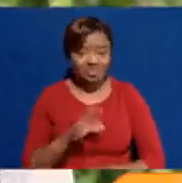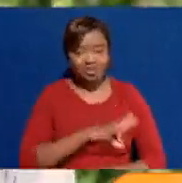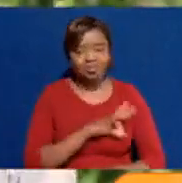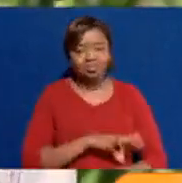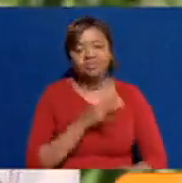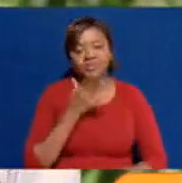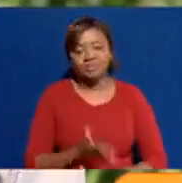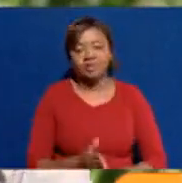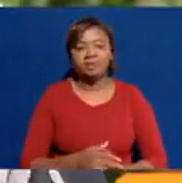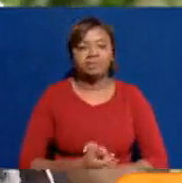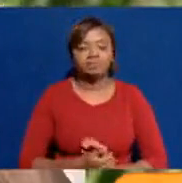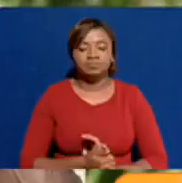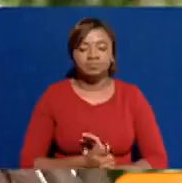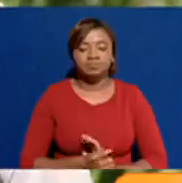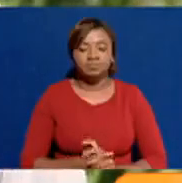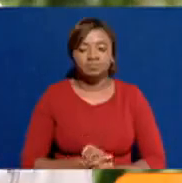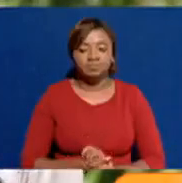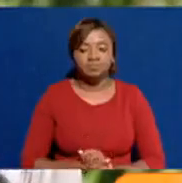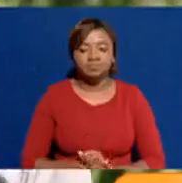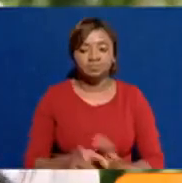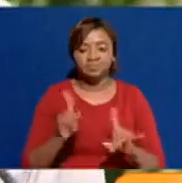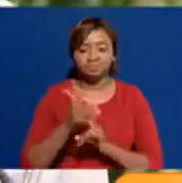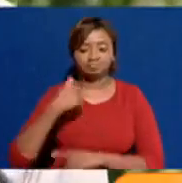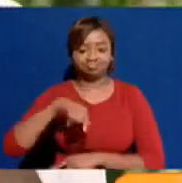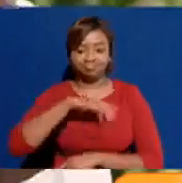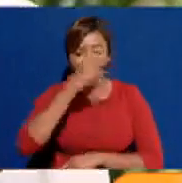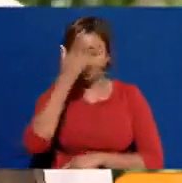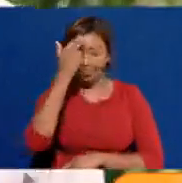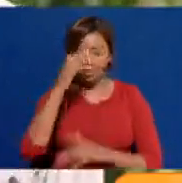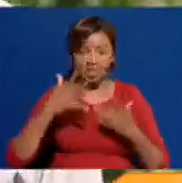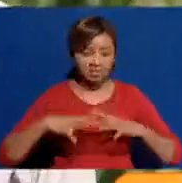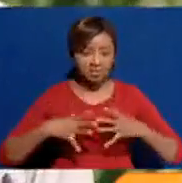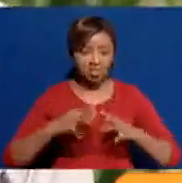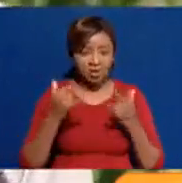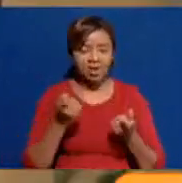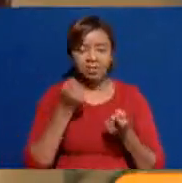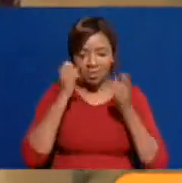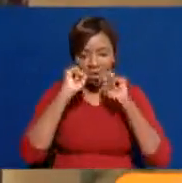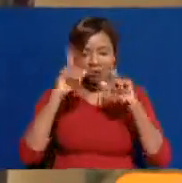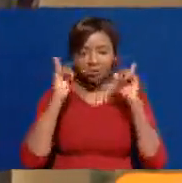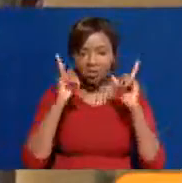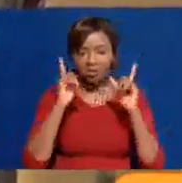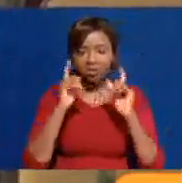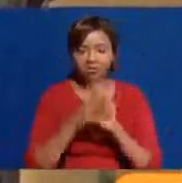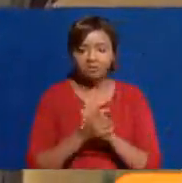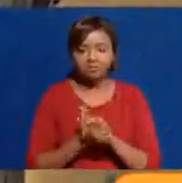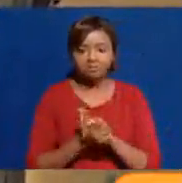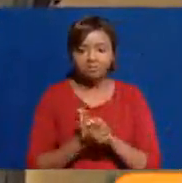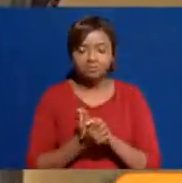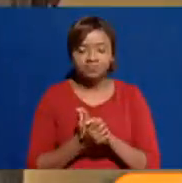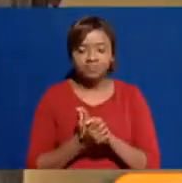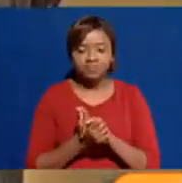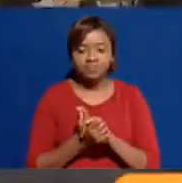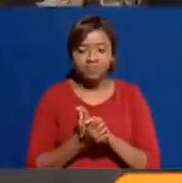So tumeona na hata sisi wa Masai labda tumekuja kufunguka macho sahi. The rehabilitated water